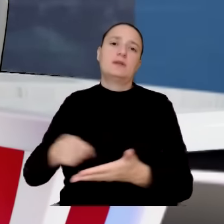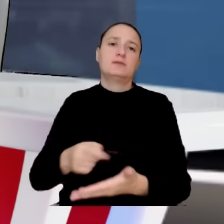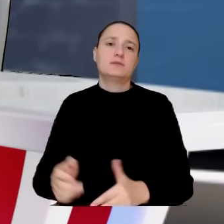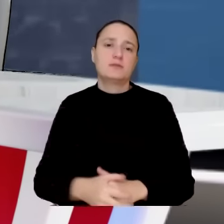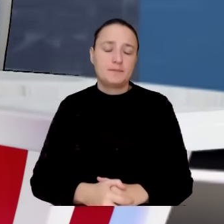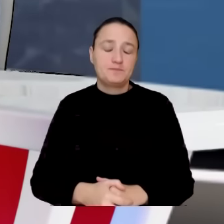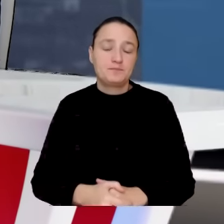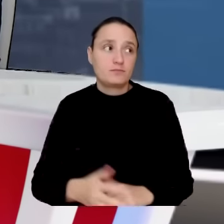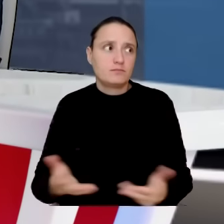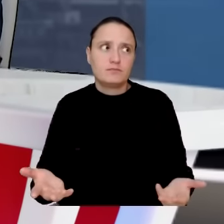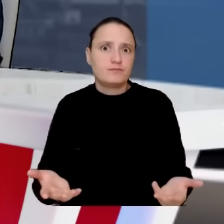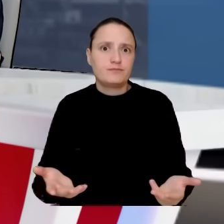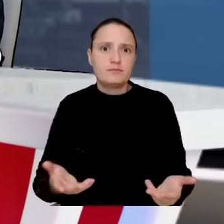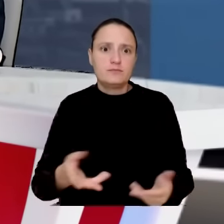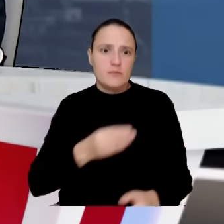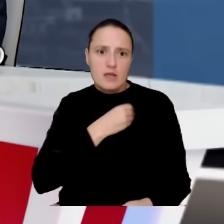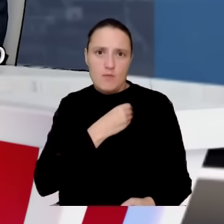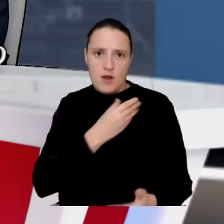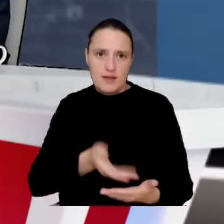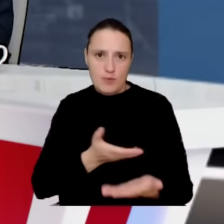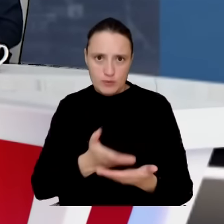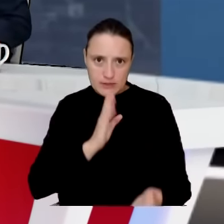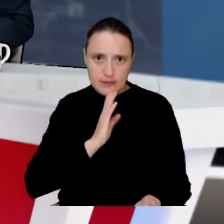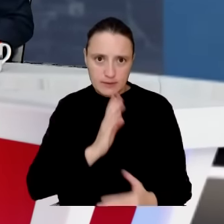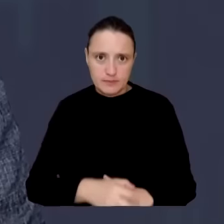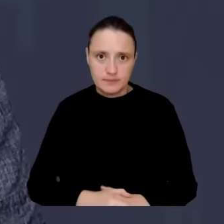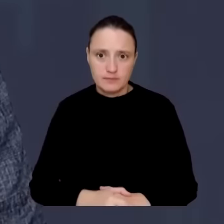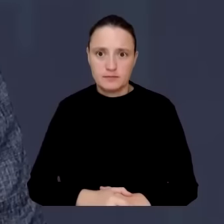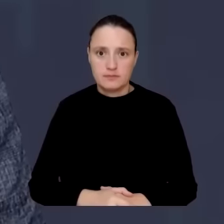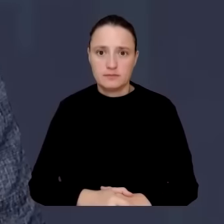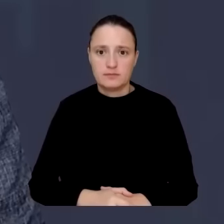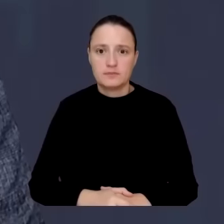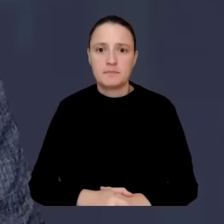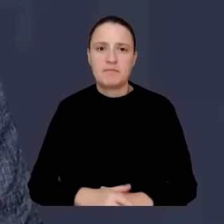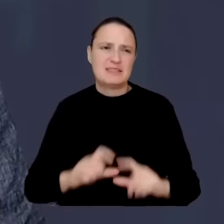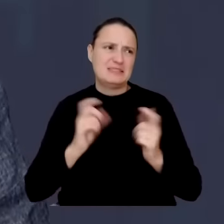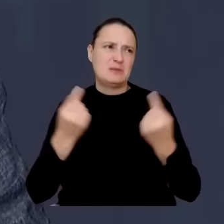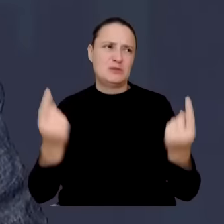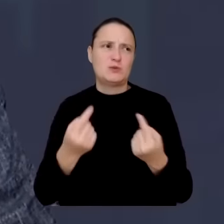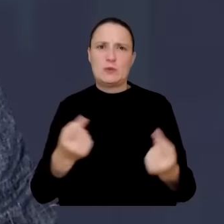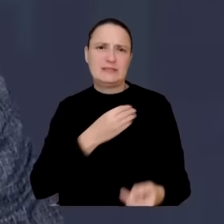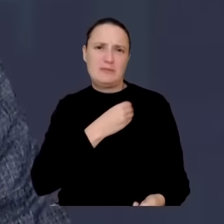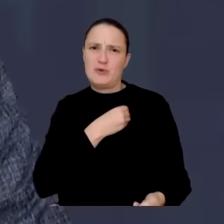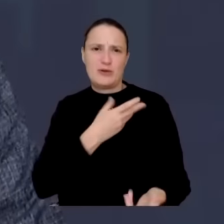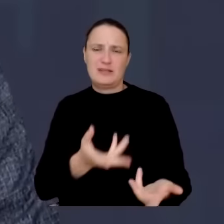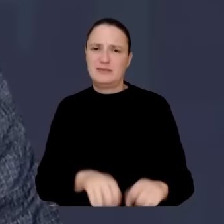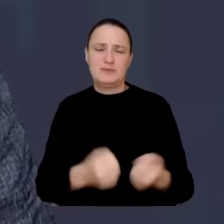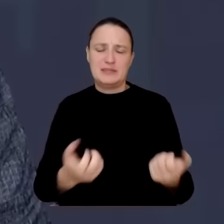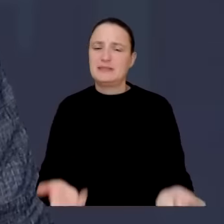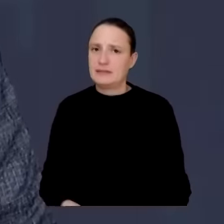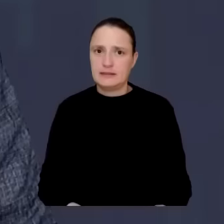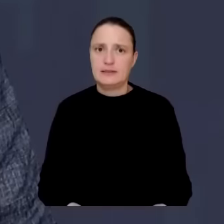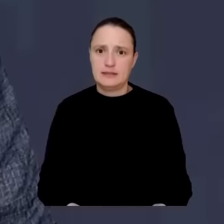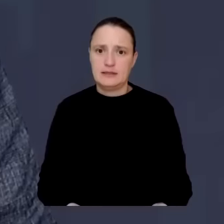generalnie rzecz biorąc to taka Niemoralna propozycja raczej zaczy w ogóle to jest to cała ta sytuacja jest Niemoralna no bo jednak